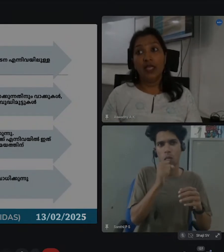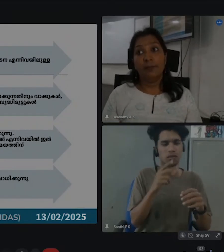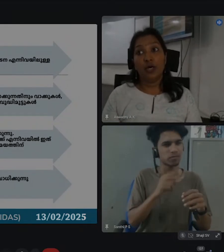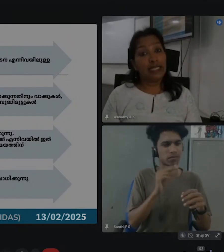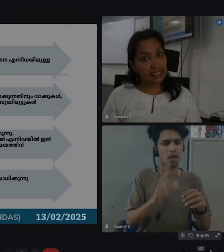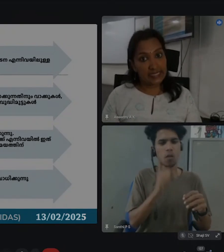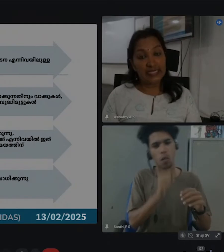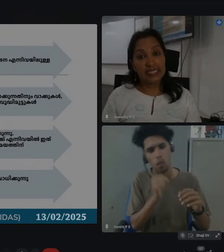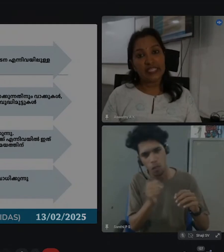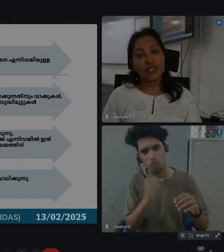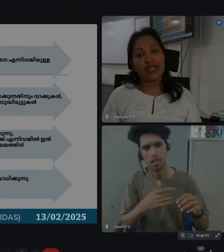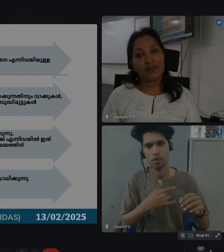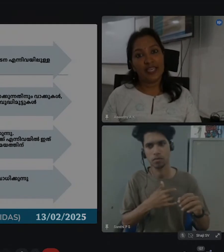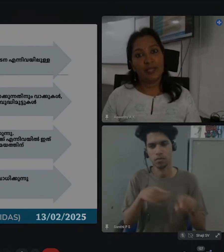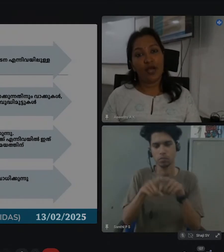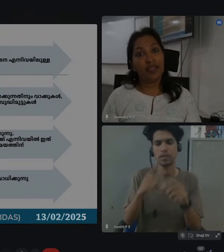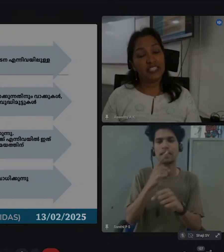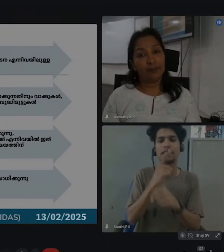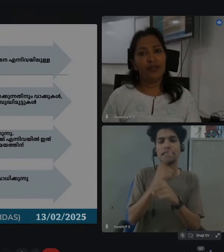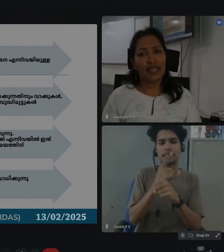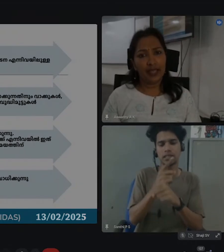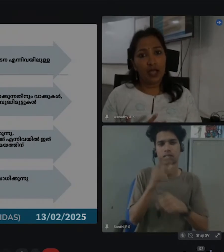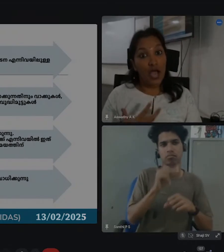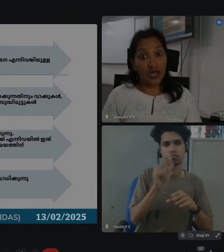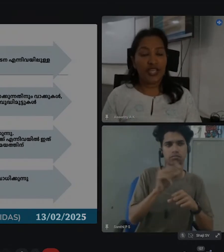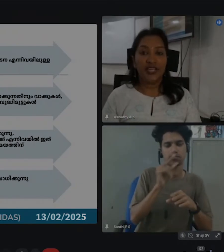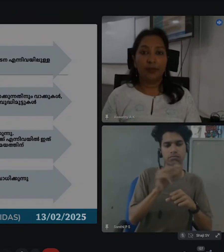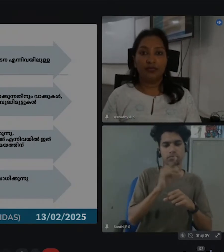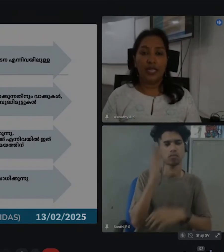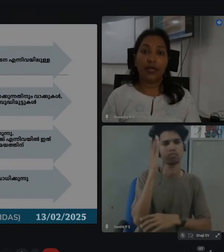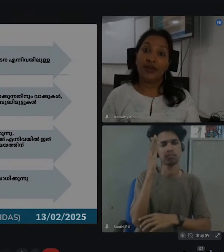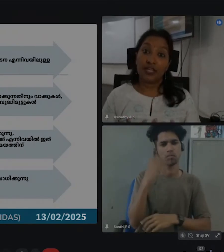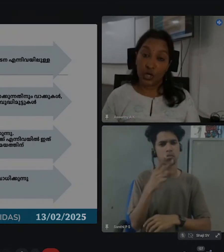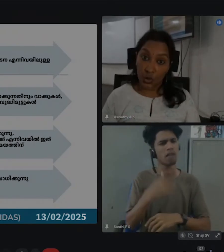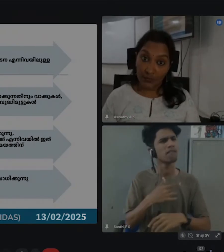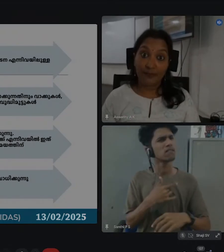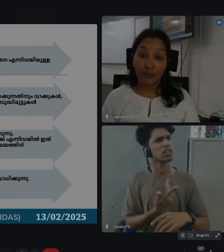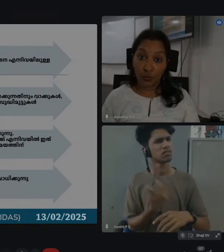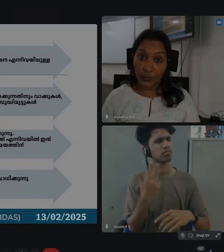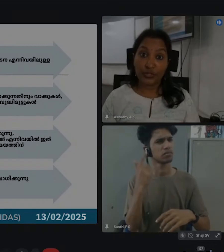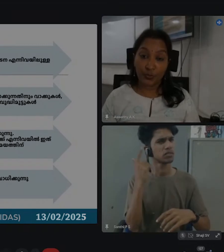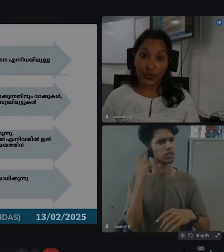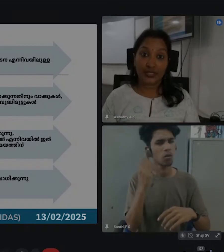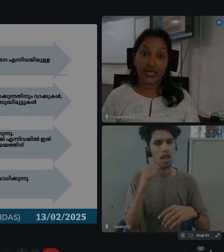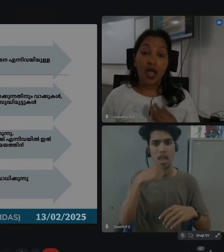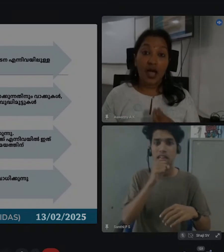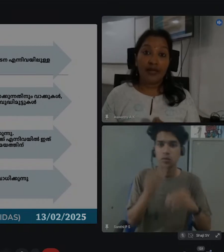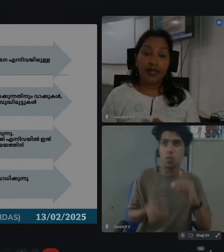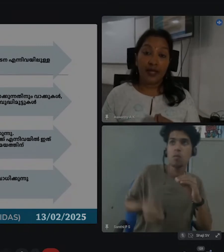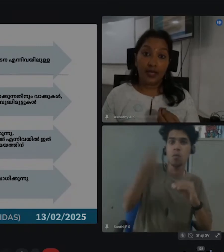തന്നെ ഇപ്പോ ടീച്ചേഴ്സ് ഒക്കെ സംസാരിക്കുമ്പോൾ അവരുടെ ശബ്ദം വളരെ ഹാർഷായിട്ട് നമുക്ക് ഫീൽ ചെയ്യും. കാര്യം വർഷങ്ങളോളം ശബ്ദം